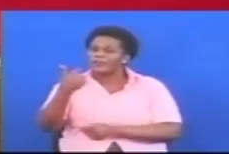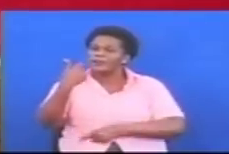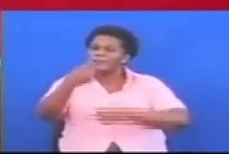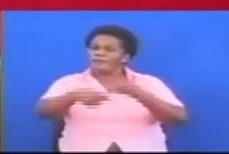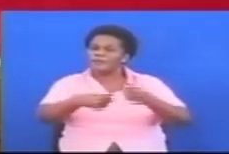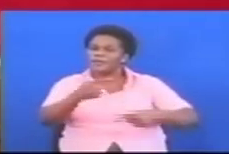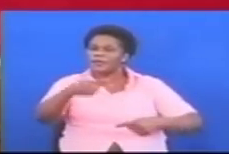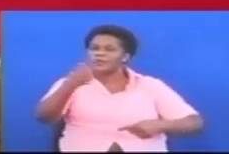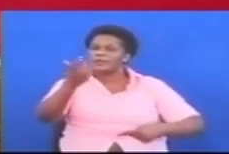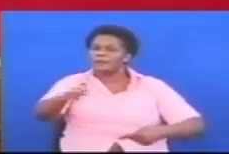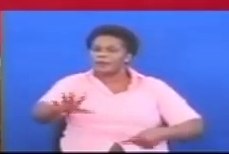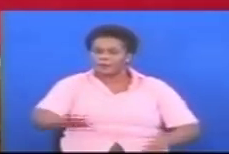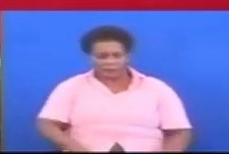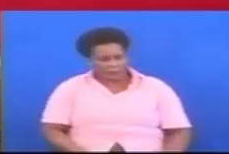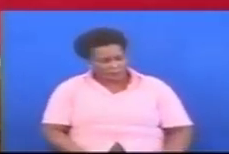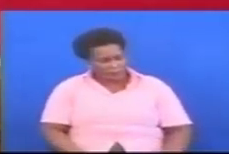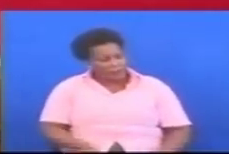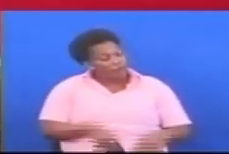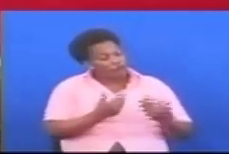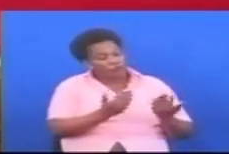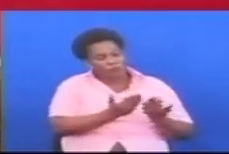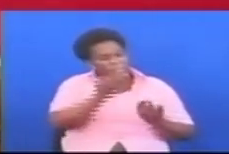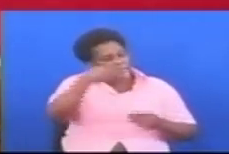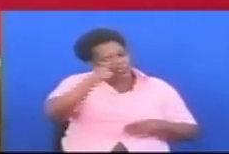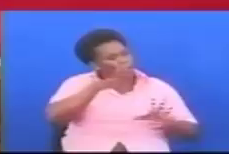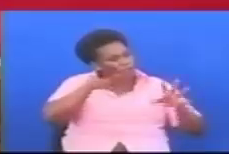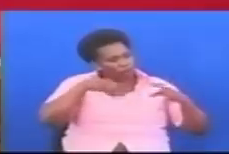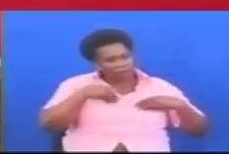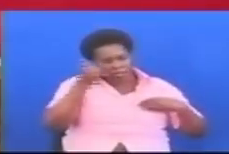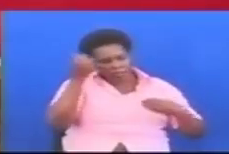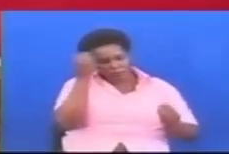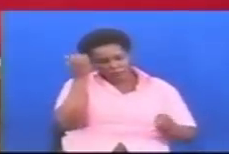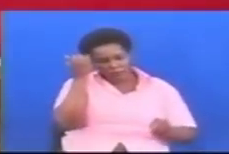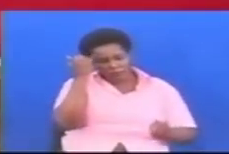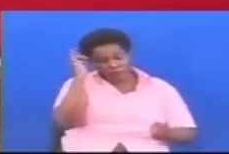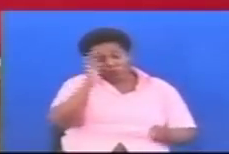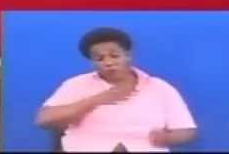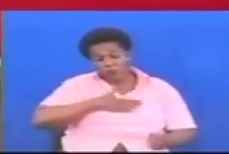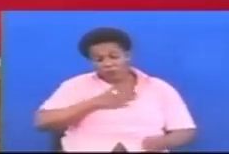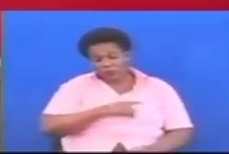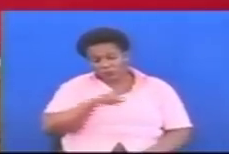inaendelea kuishauri serikali kutekeleza ushauri huu. Tatu,